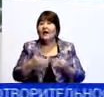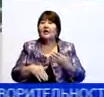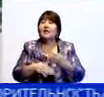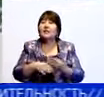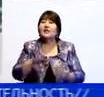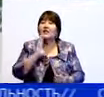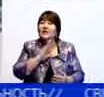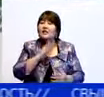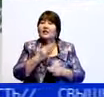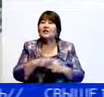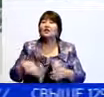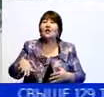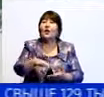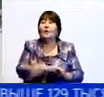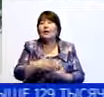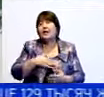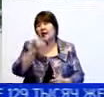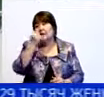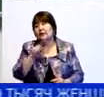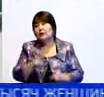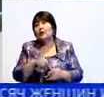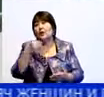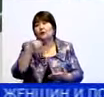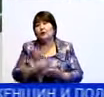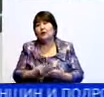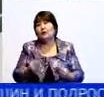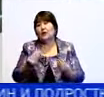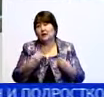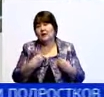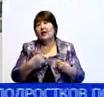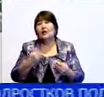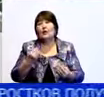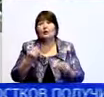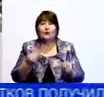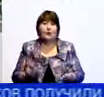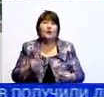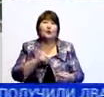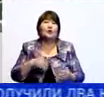поддержку женской части общества. Я благодарна за такую высокую оценку своего скромного